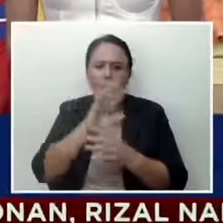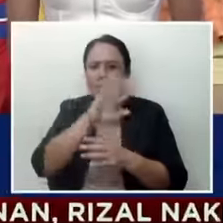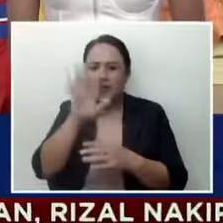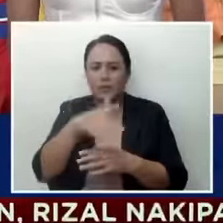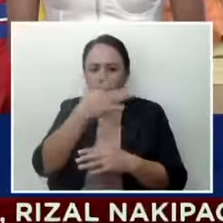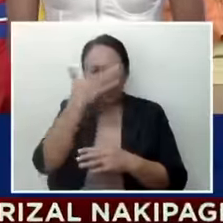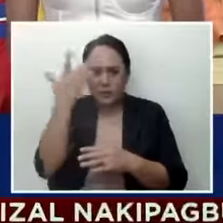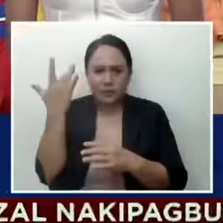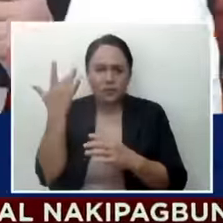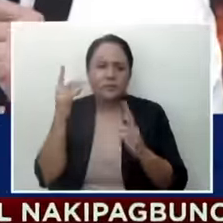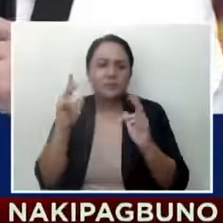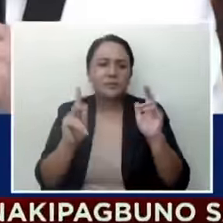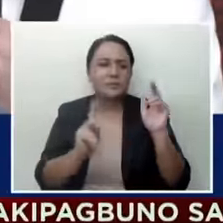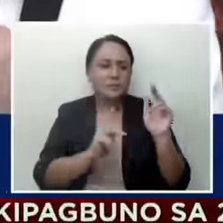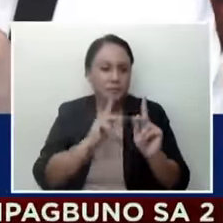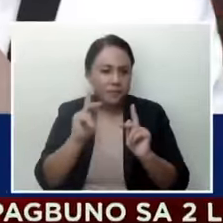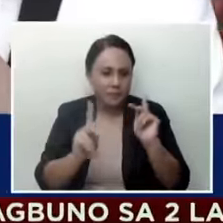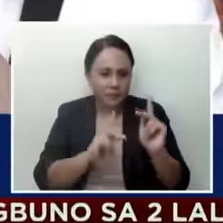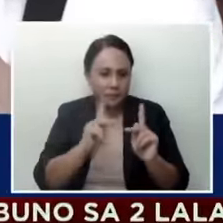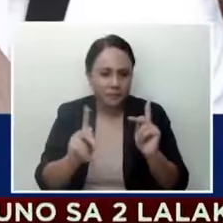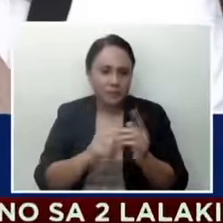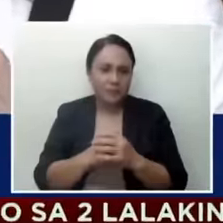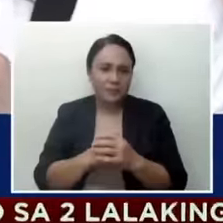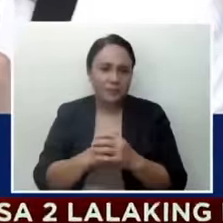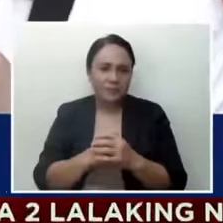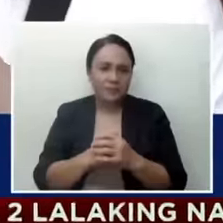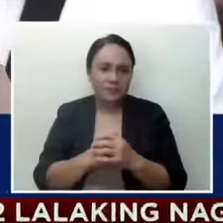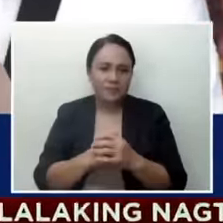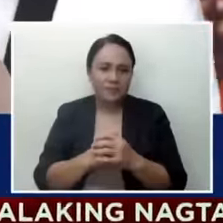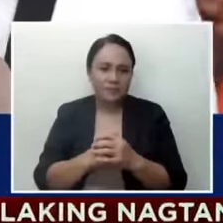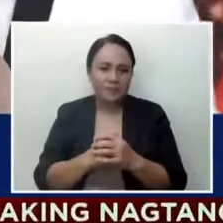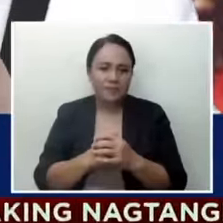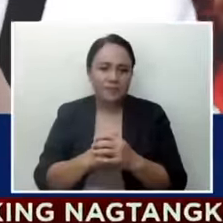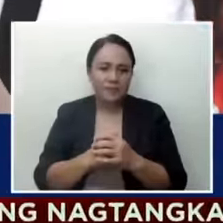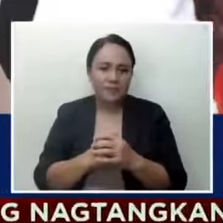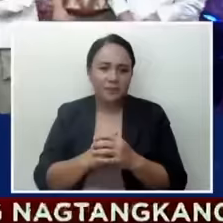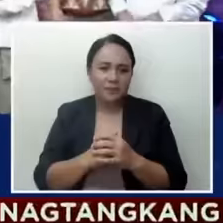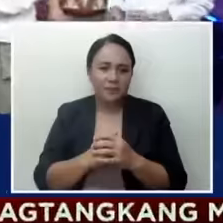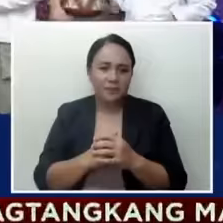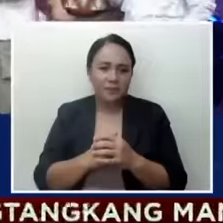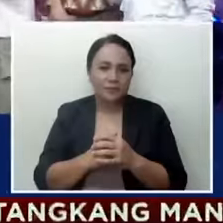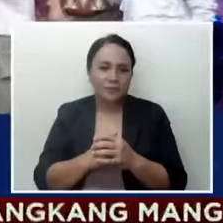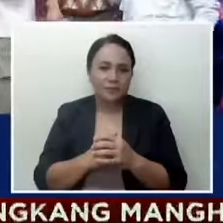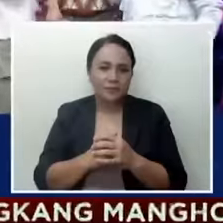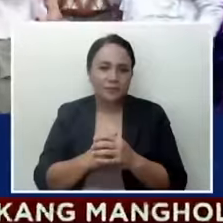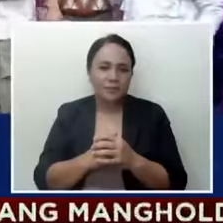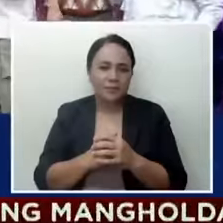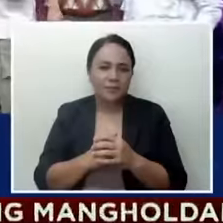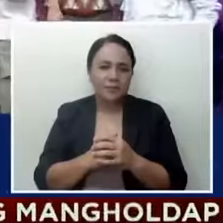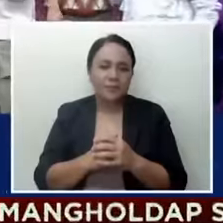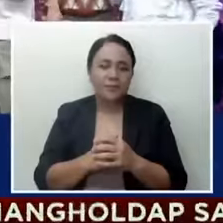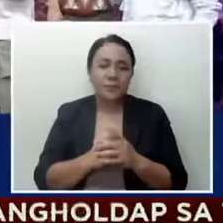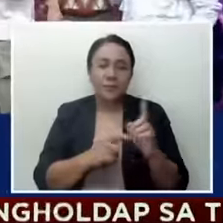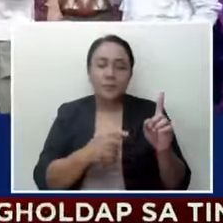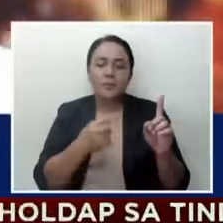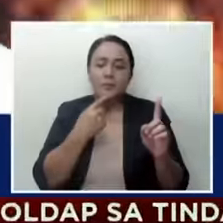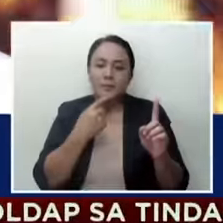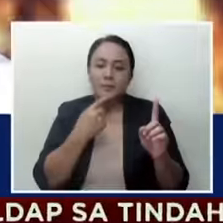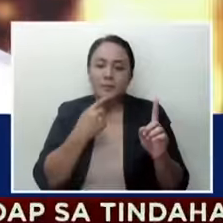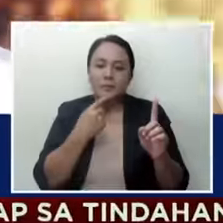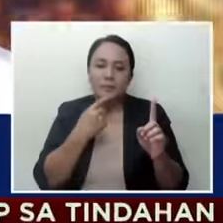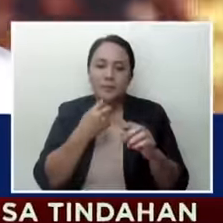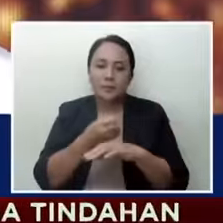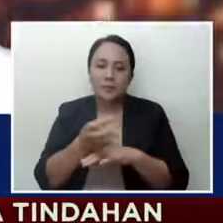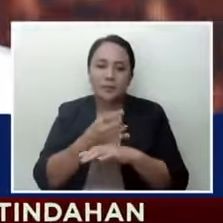mga tao. At isa rin, na-miss ko rin kasi magpasikat last